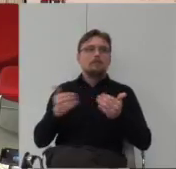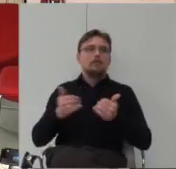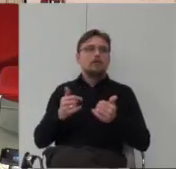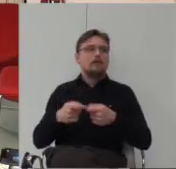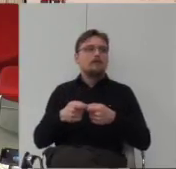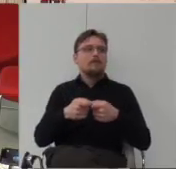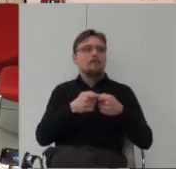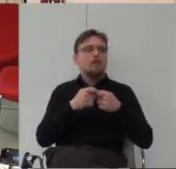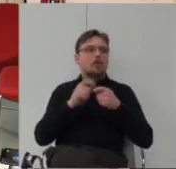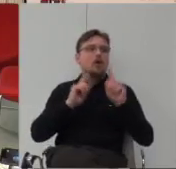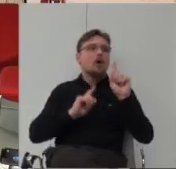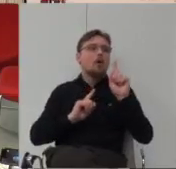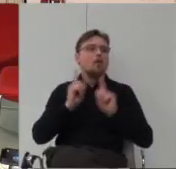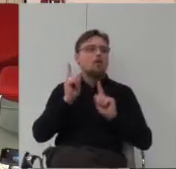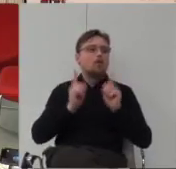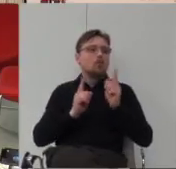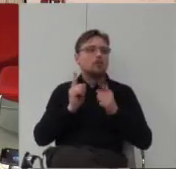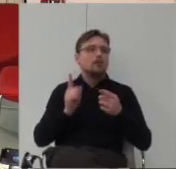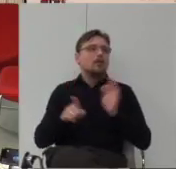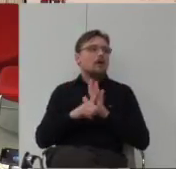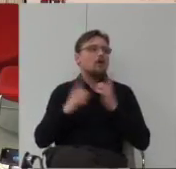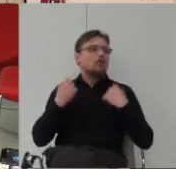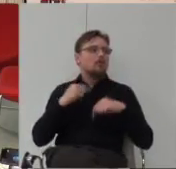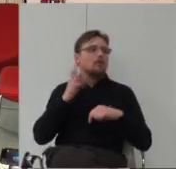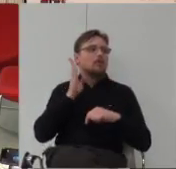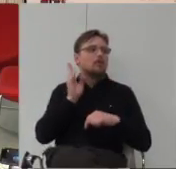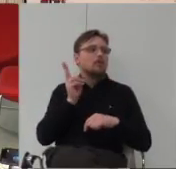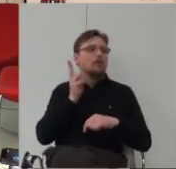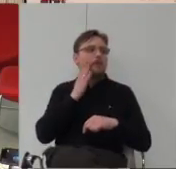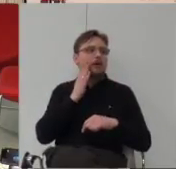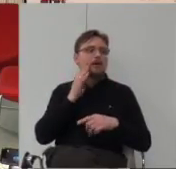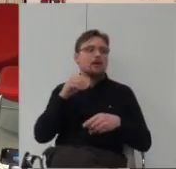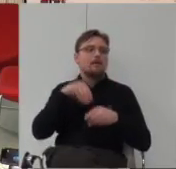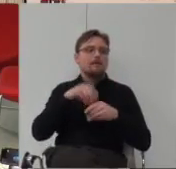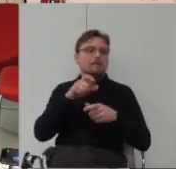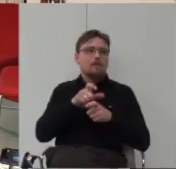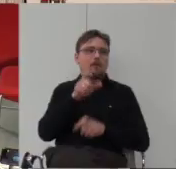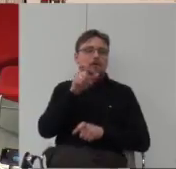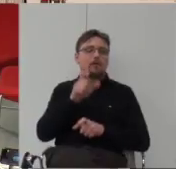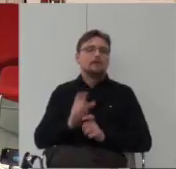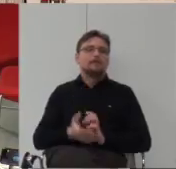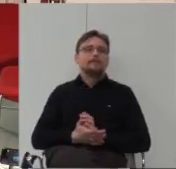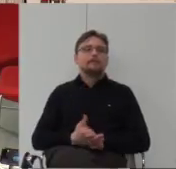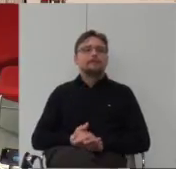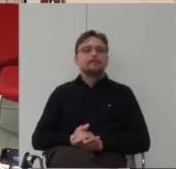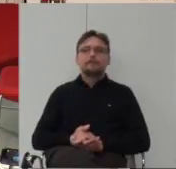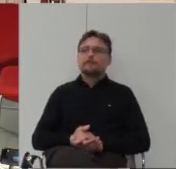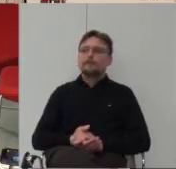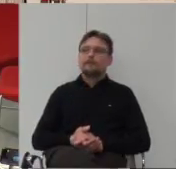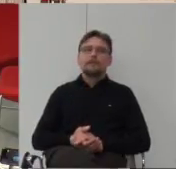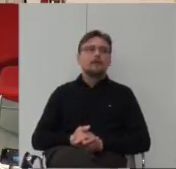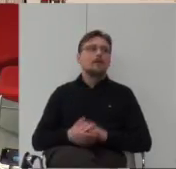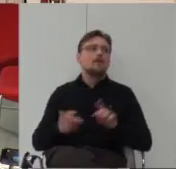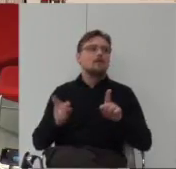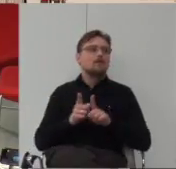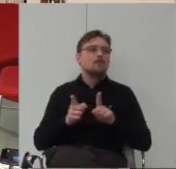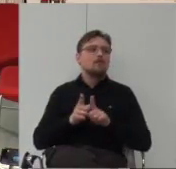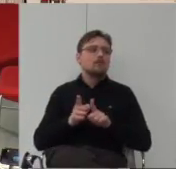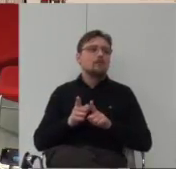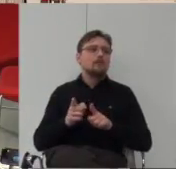wspólnotowy ogród właśnie taki w przestrzeni sąsiedzkiej, mogłaby też